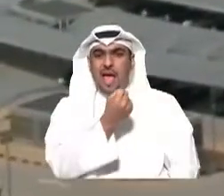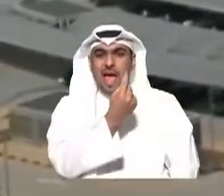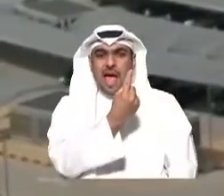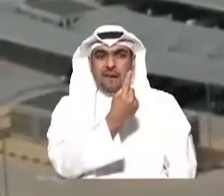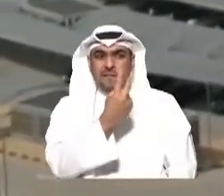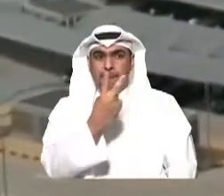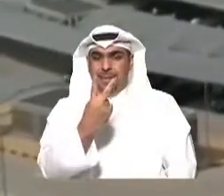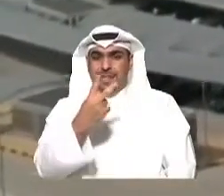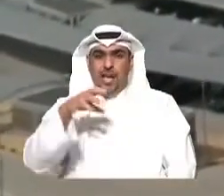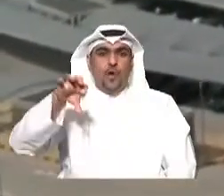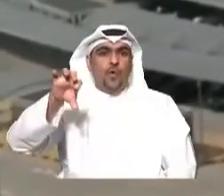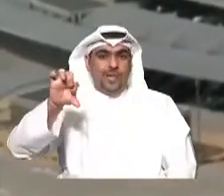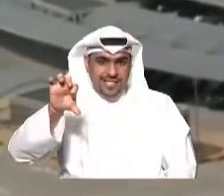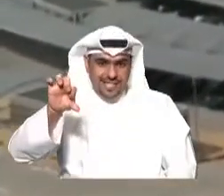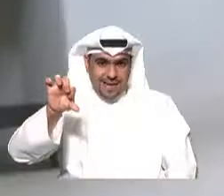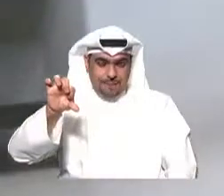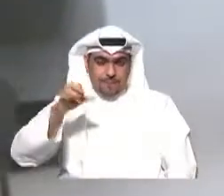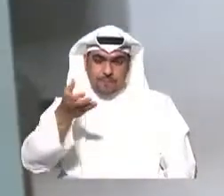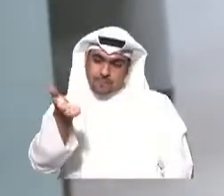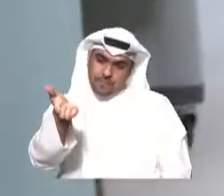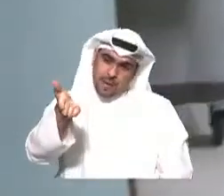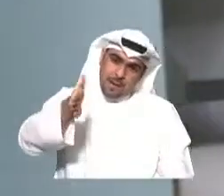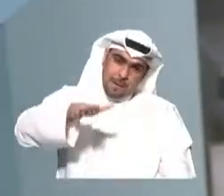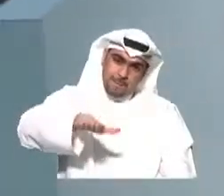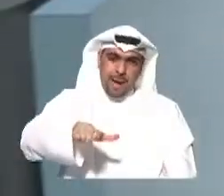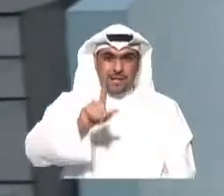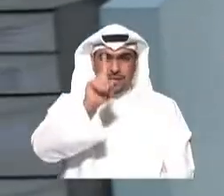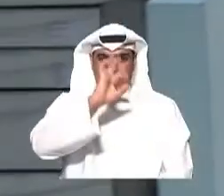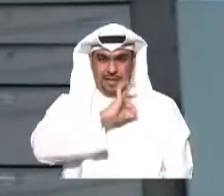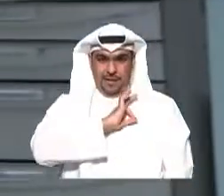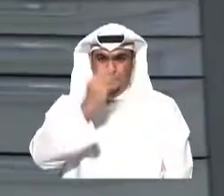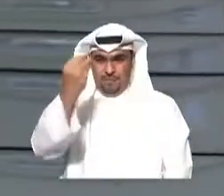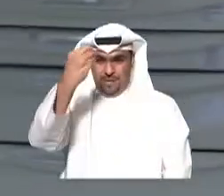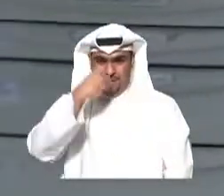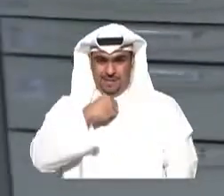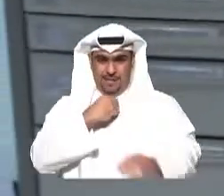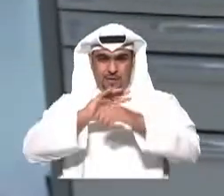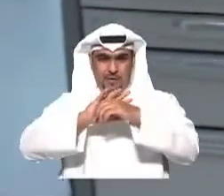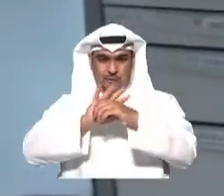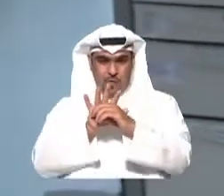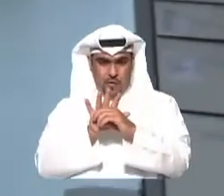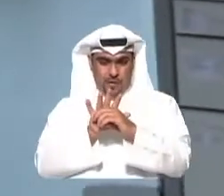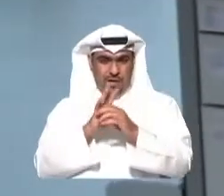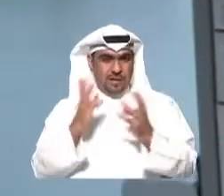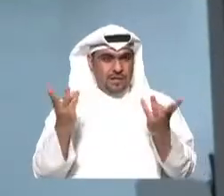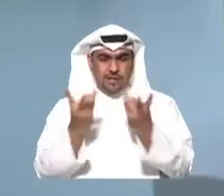فيما سجلت 7 حالات وفاة ليصبح مجموع حالات الوفاة المسجلة بسبب الفيروس